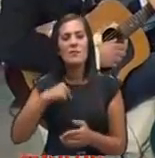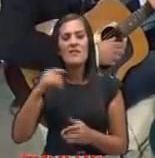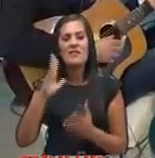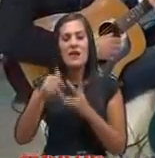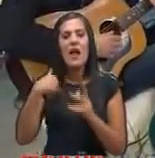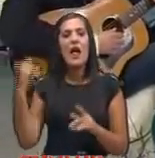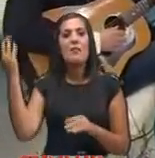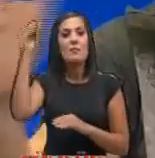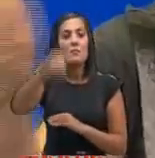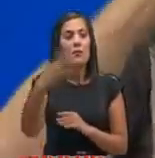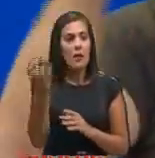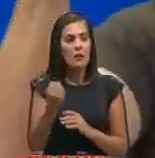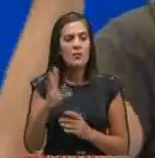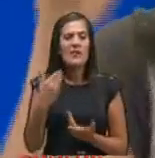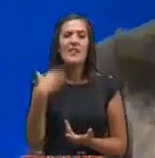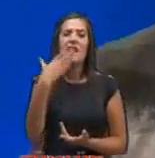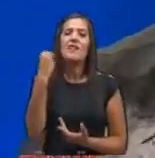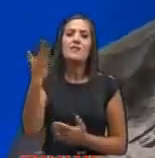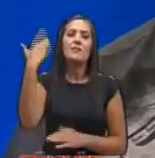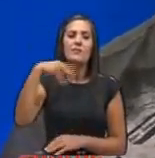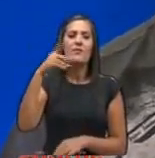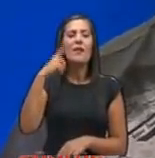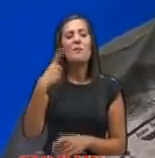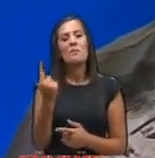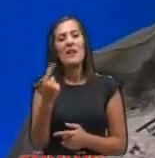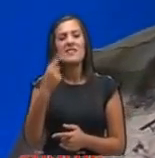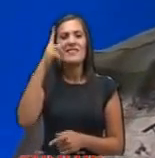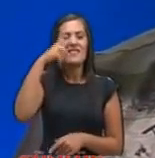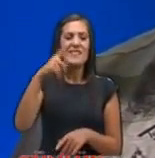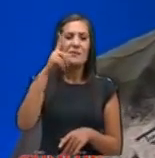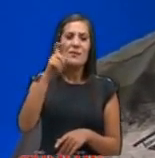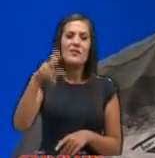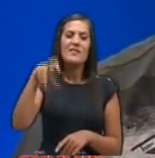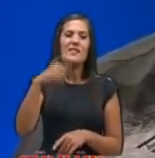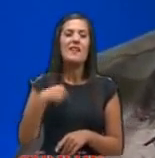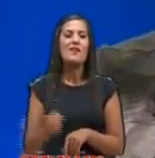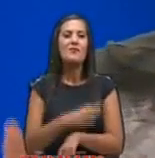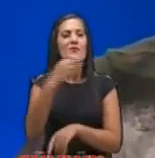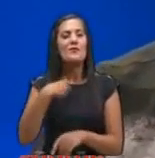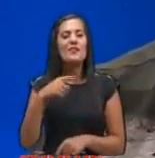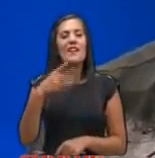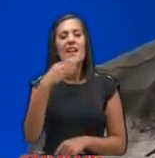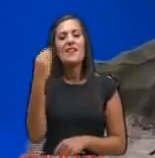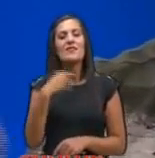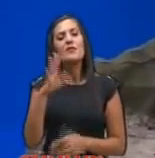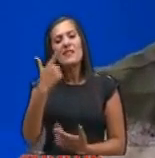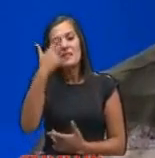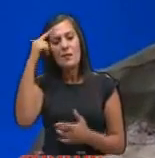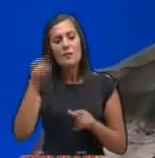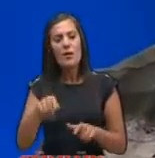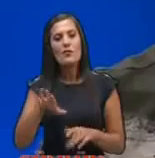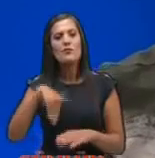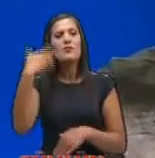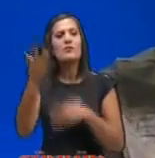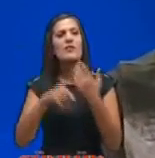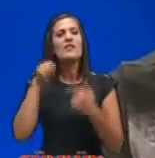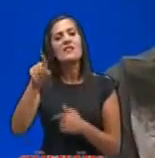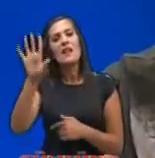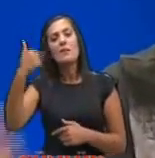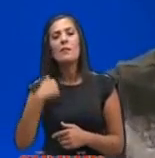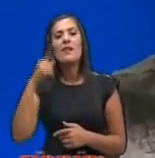için iyi niyetli başarı. Ama biraz gençken ama. Genç başarı. Tabii. Yaratıcı sanatçı da böyle bir şeydir zaten. O kafa sığmaz ya, el ayağı